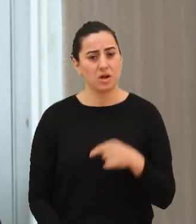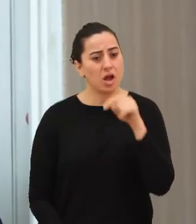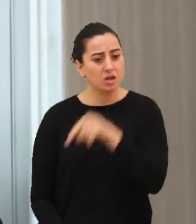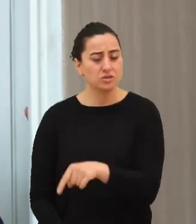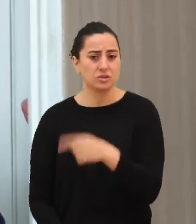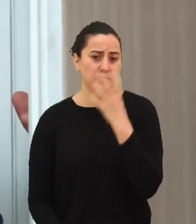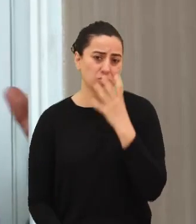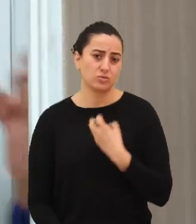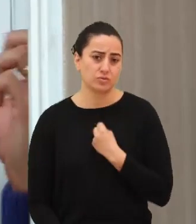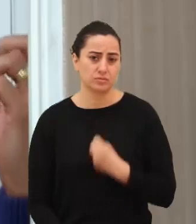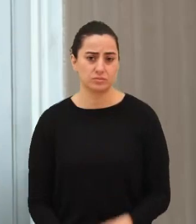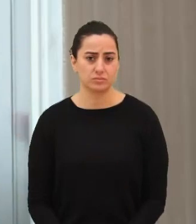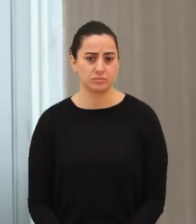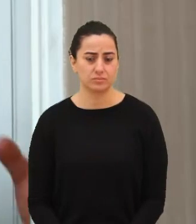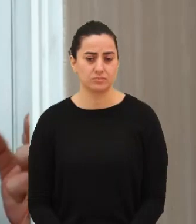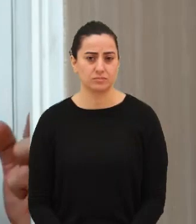biz...